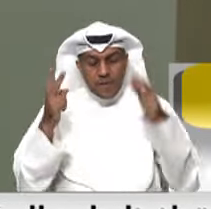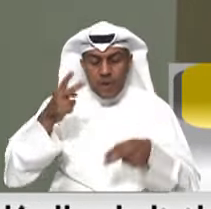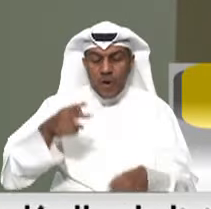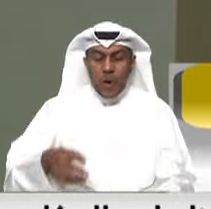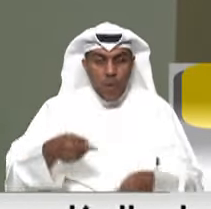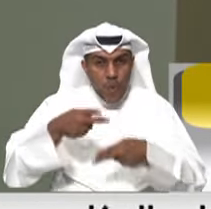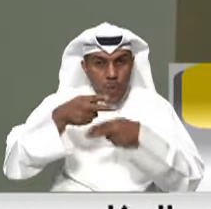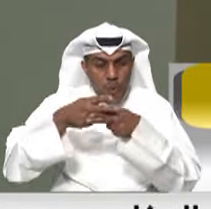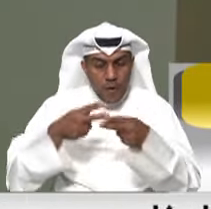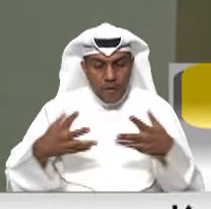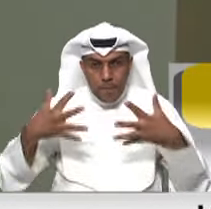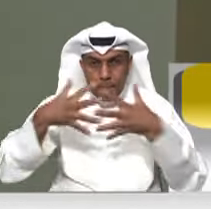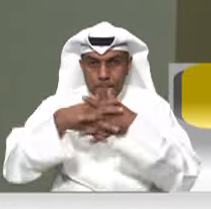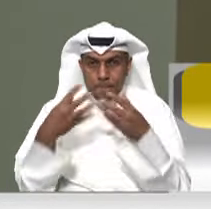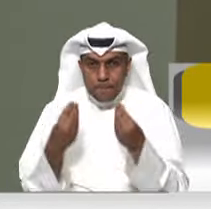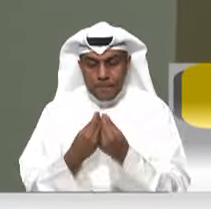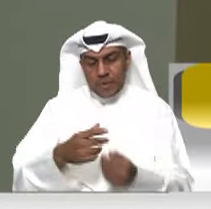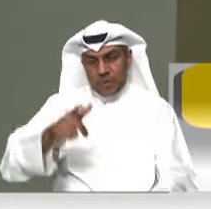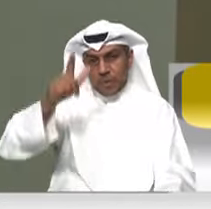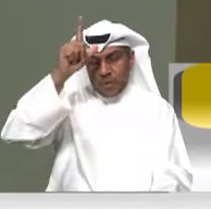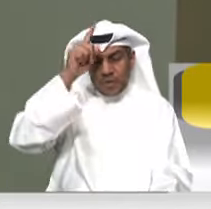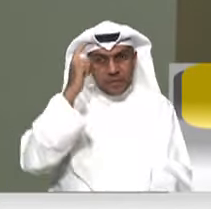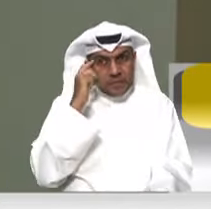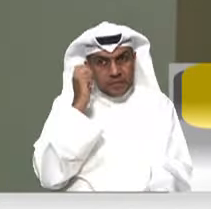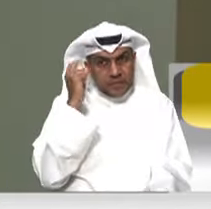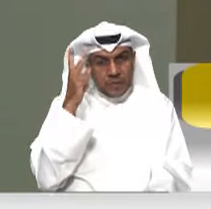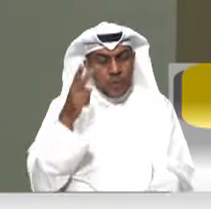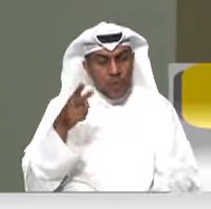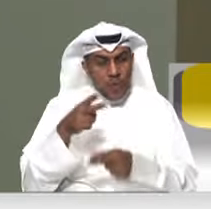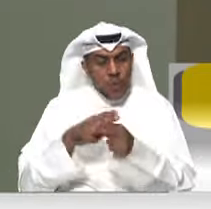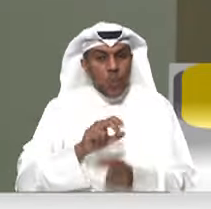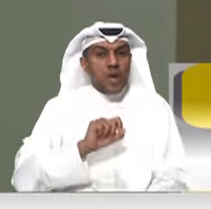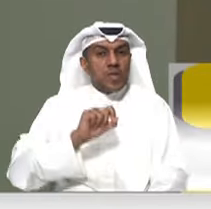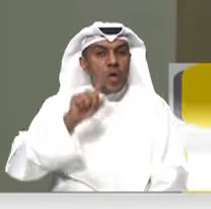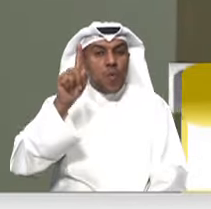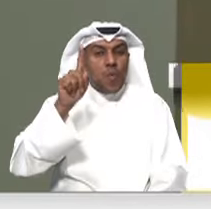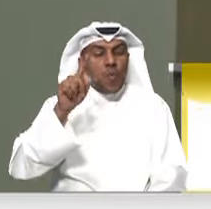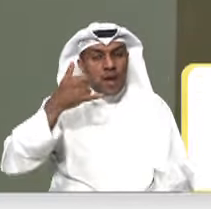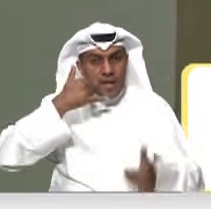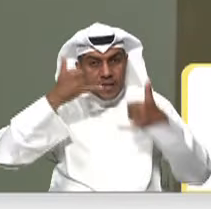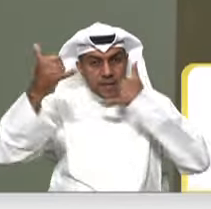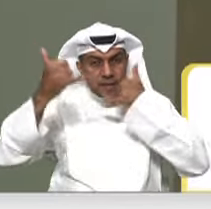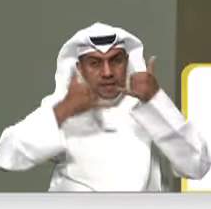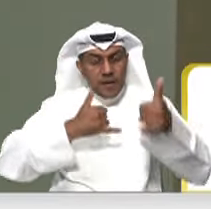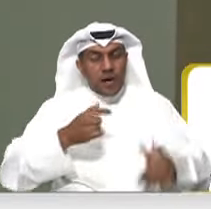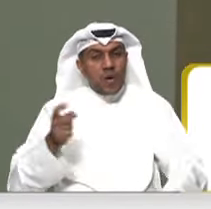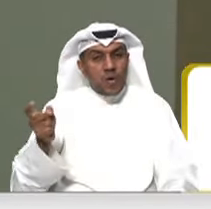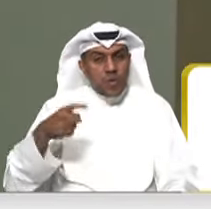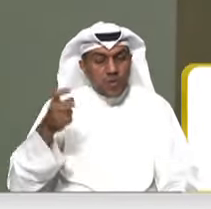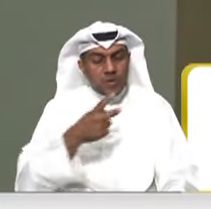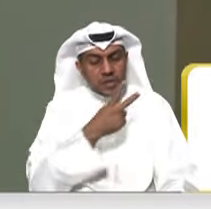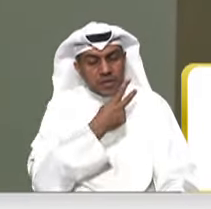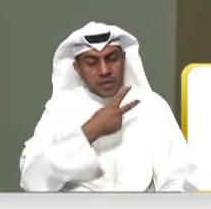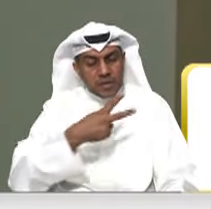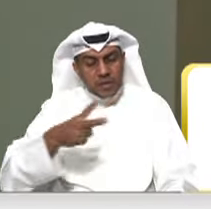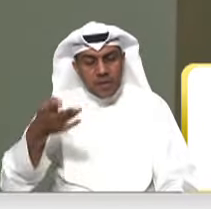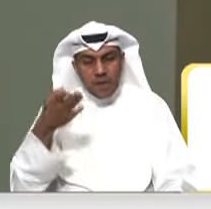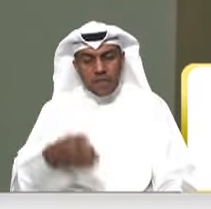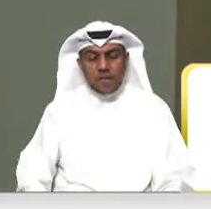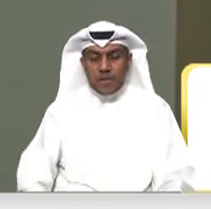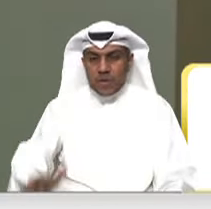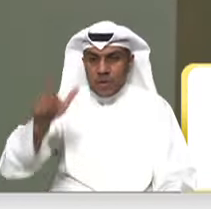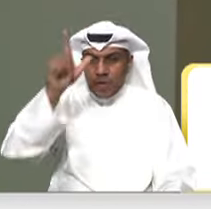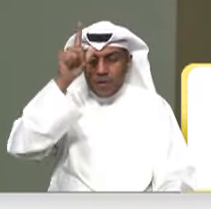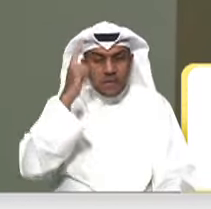الاردن الكويت هي المستثمر الاول في الاتصالات وفي التكنولوجيا في الاردن والان هنالك